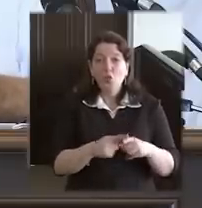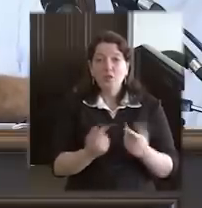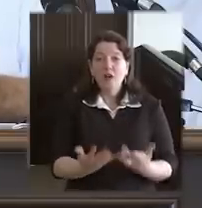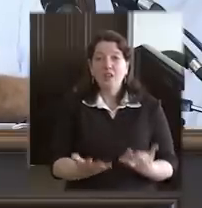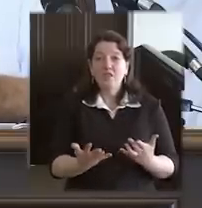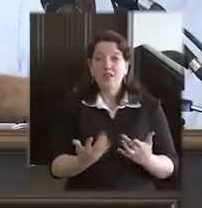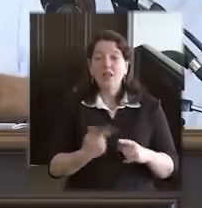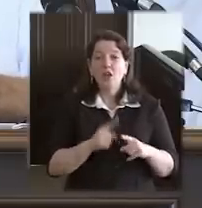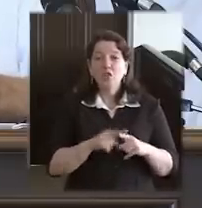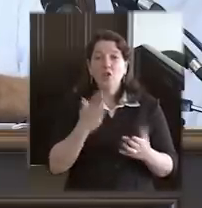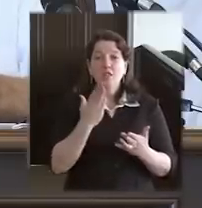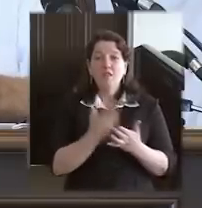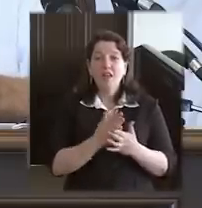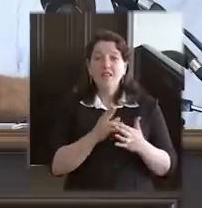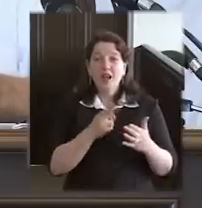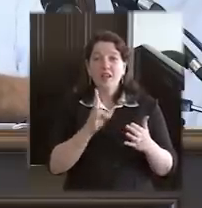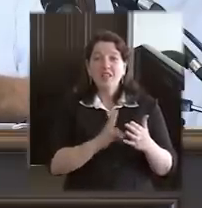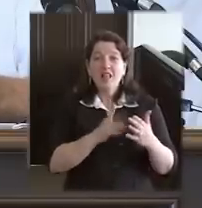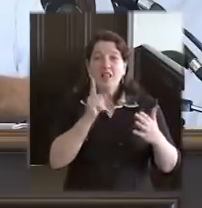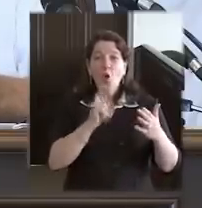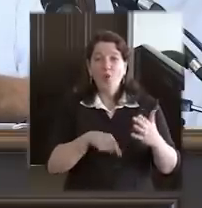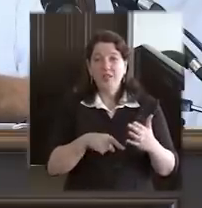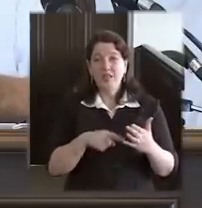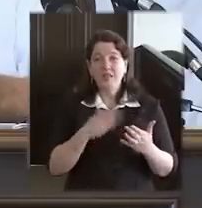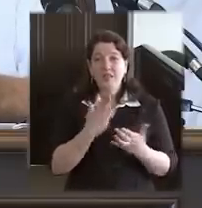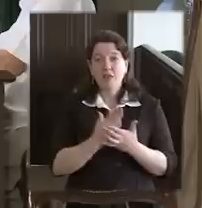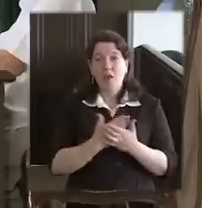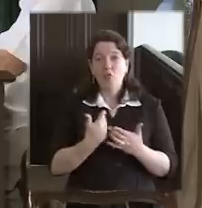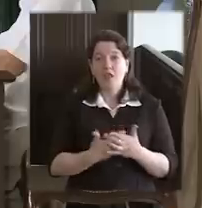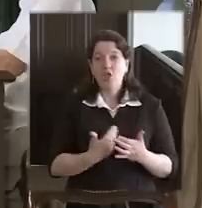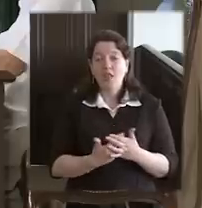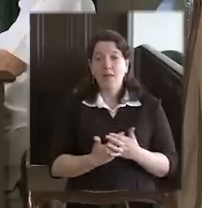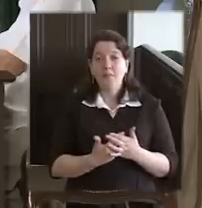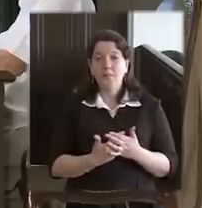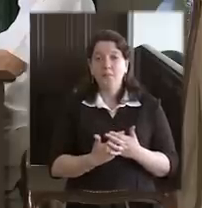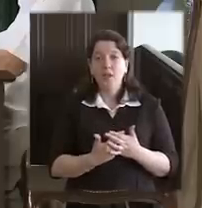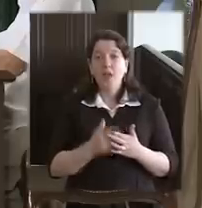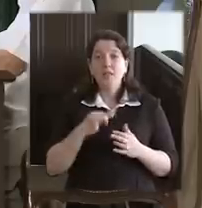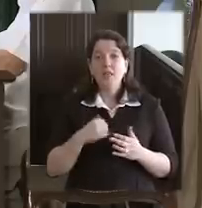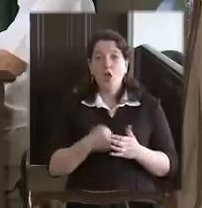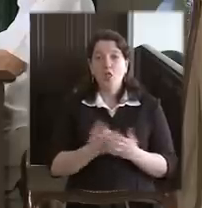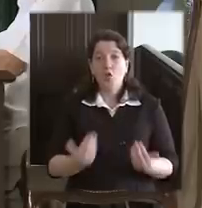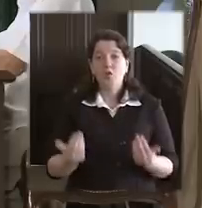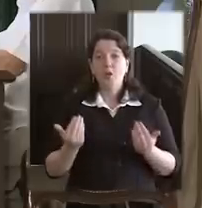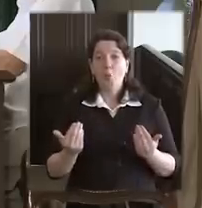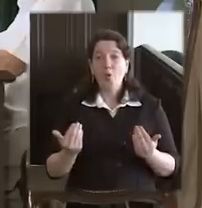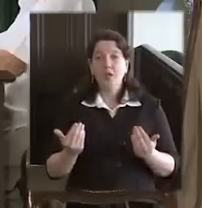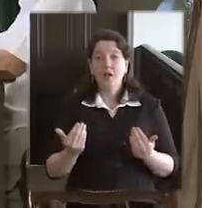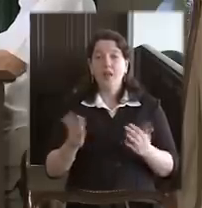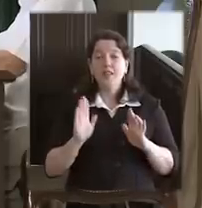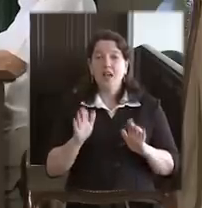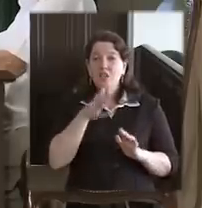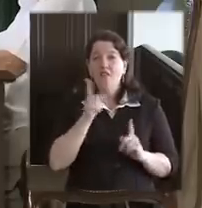совершенно очевидно носят культовый, то есть религиозный характер. Вы знаете, и до сих